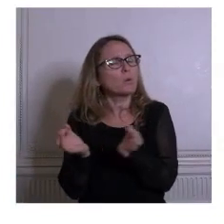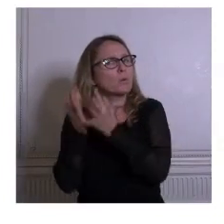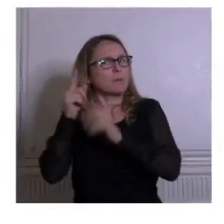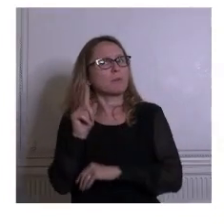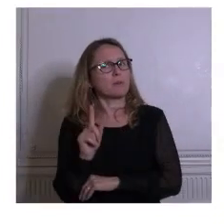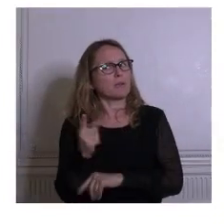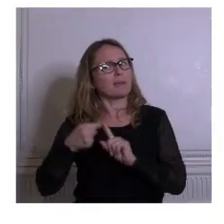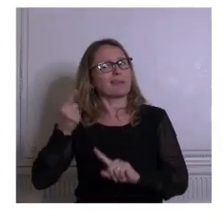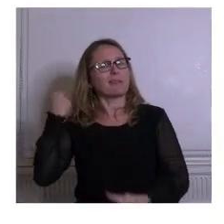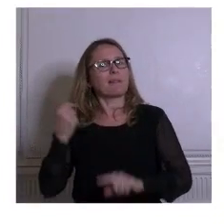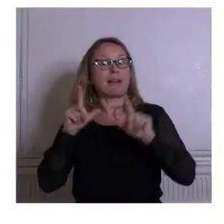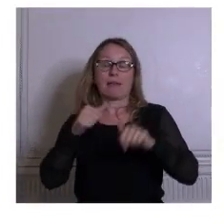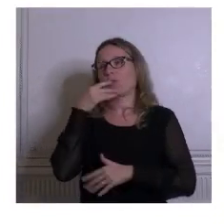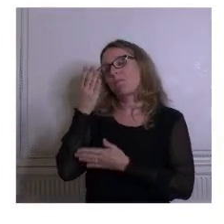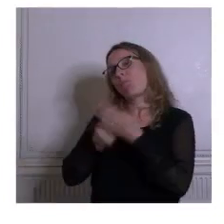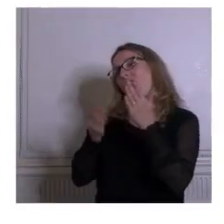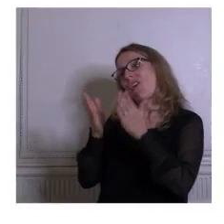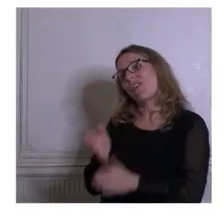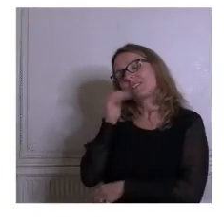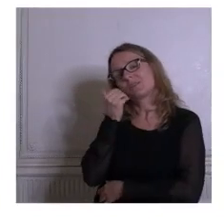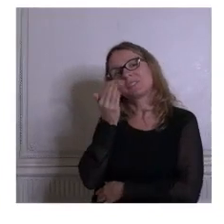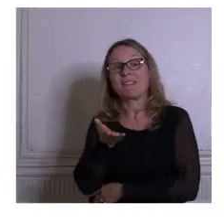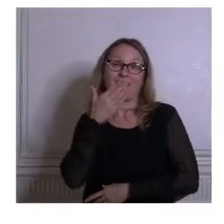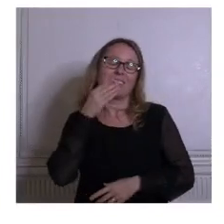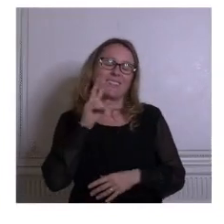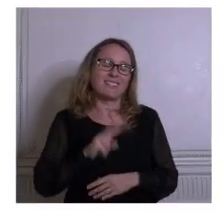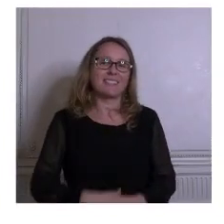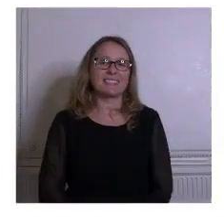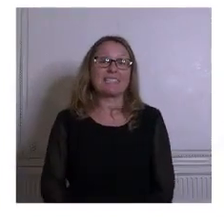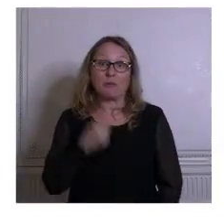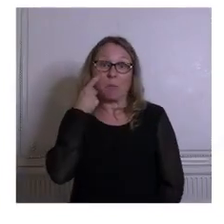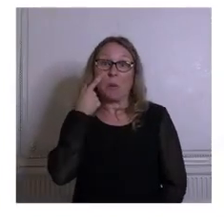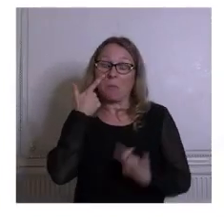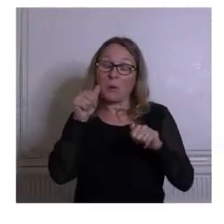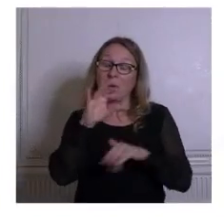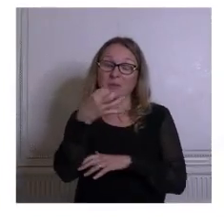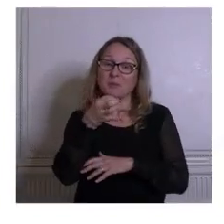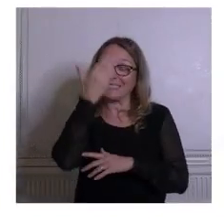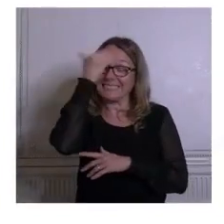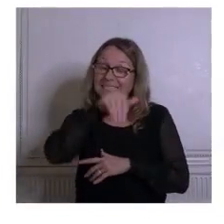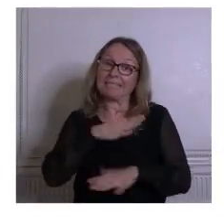redonner, de reconnaître un peu plus fortement la place des citoyens et des associations dans ce combat.